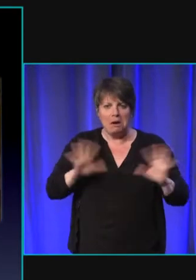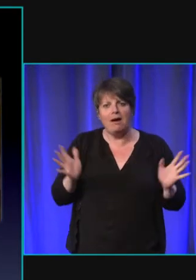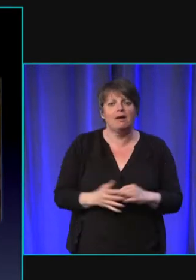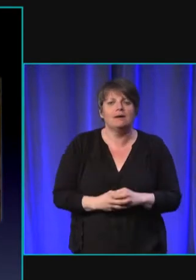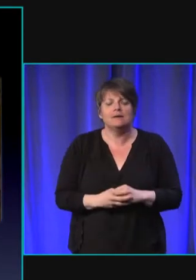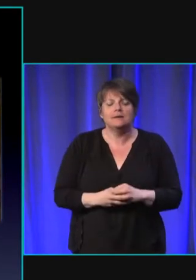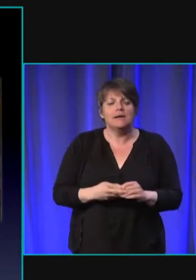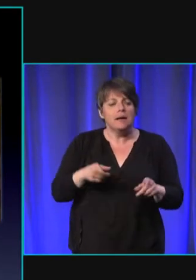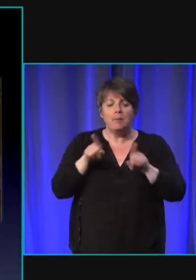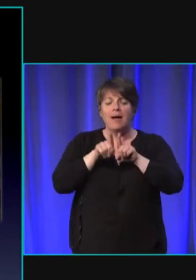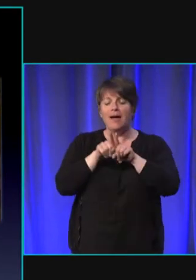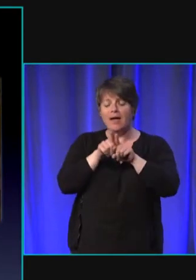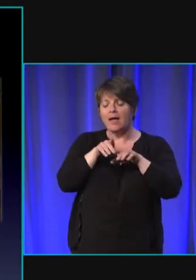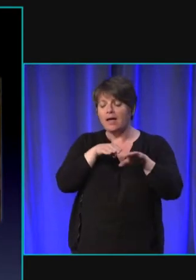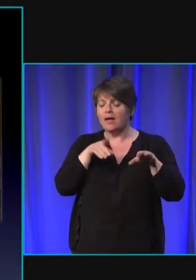Donc là, vous avez la même chose.